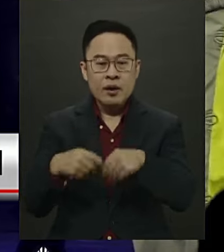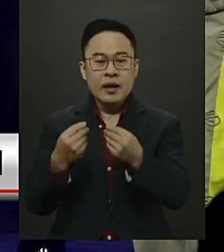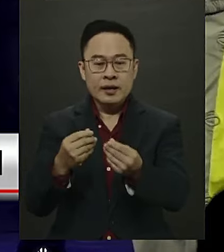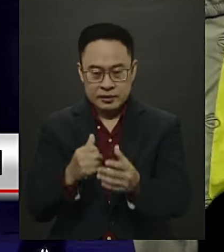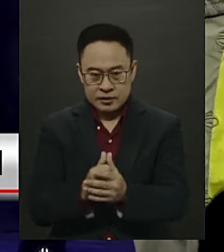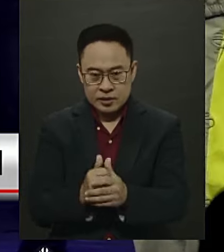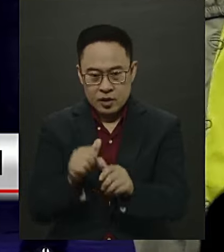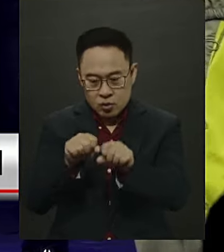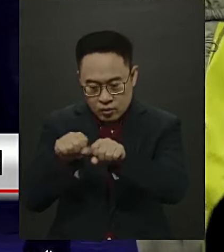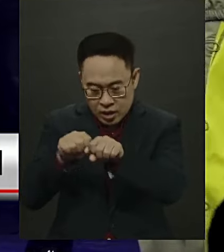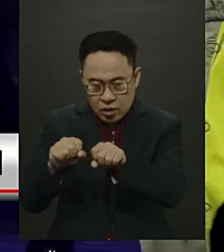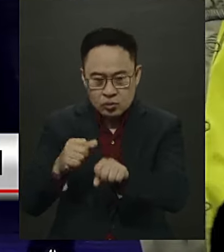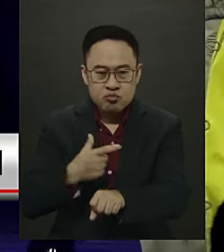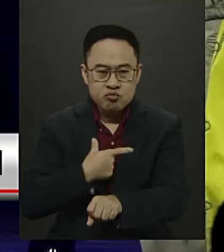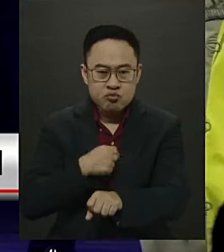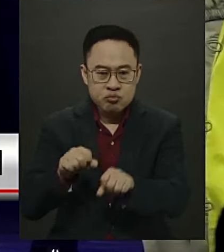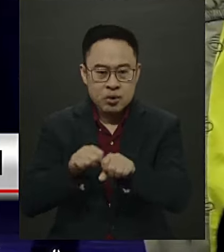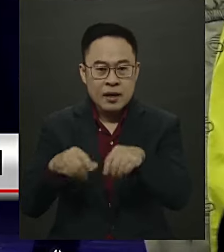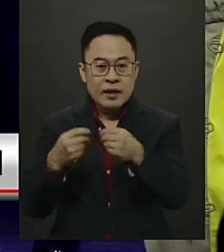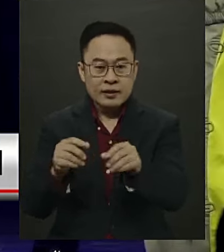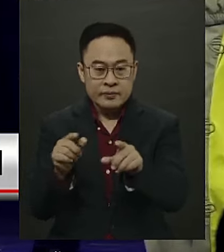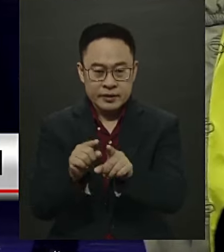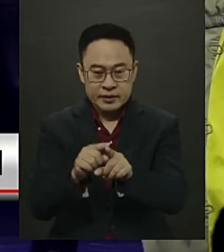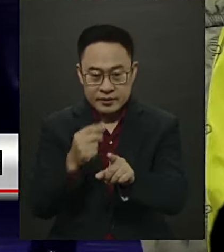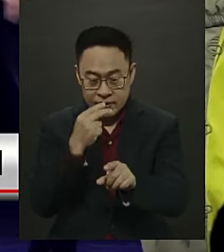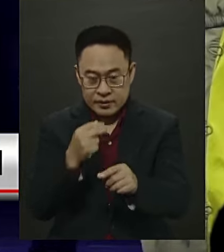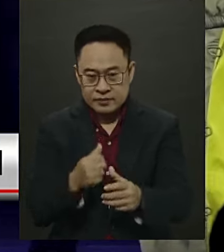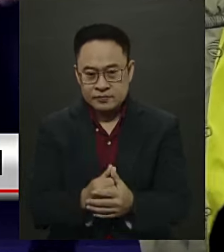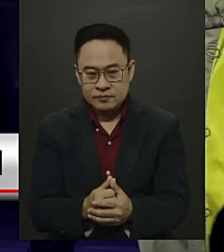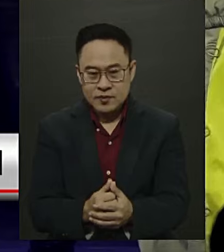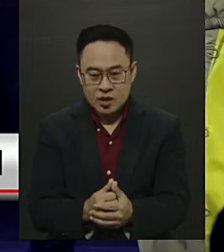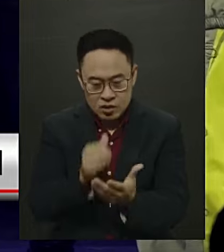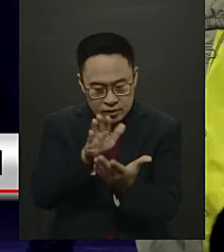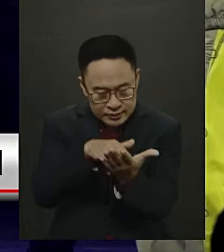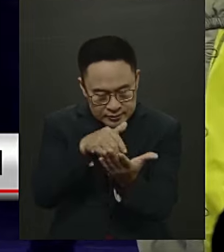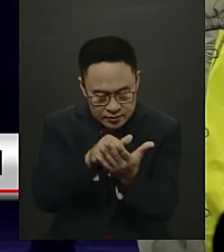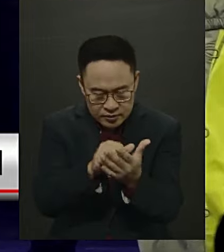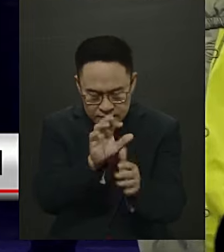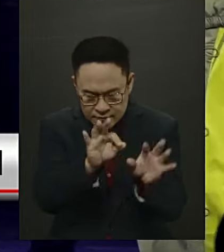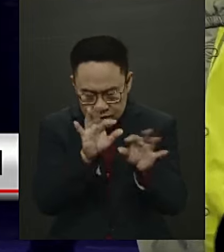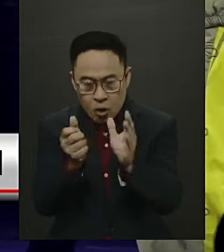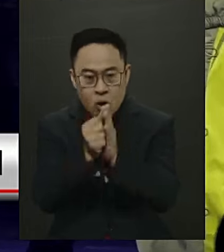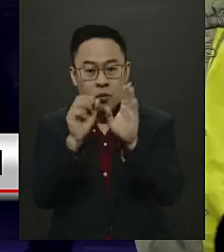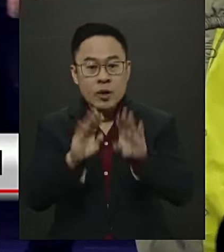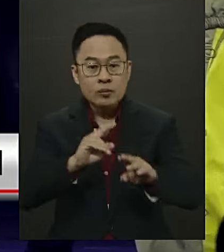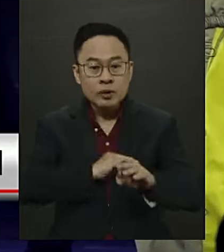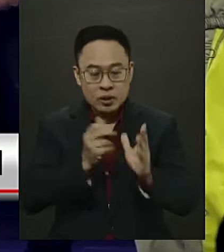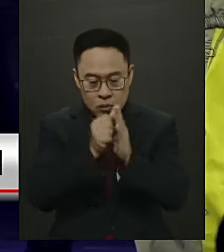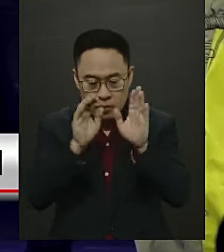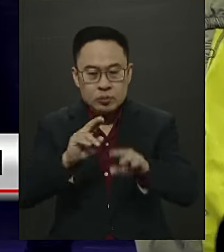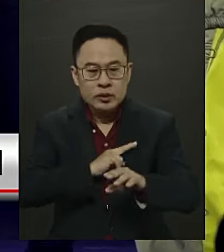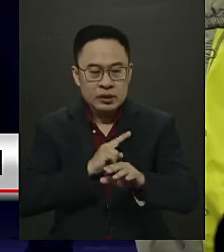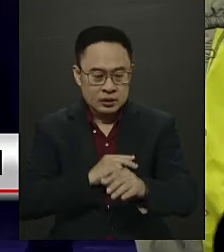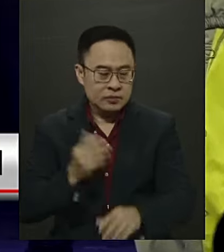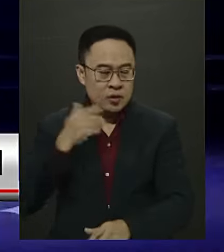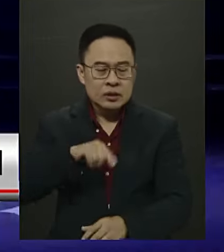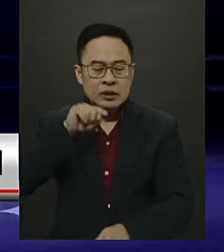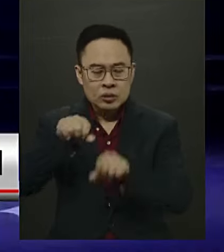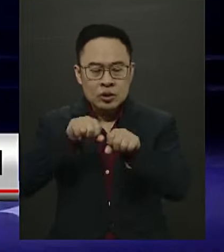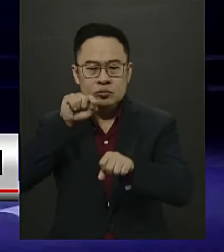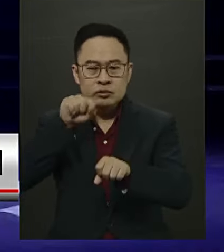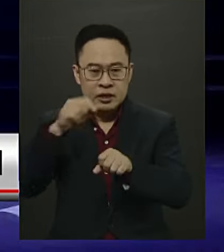ตอมเป็นพิเศษเลยนี่ โ อ้แบบเลือกสีเลือกออกแบบคัสตอมมาเองนะคะ